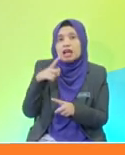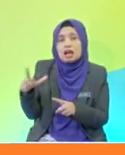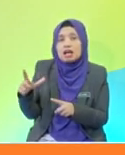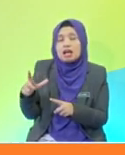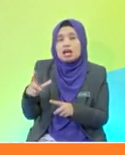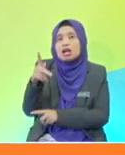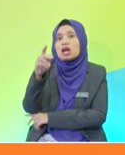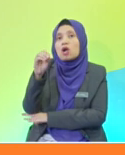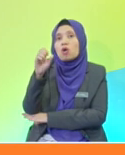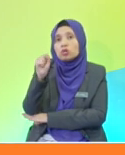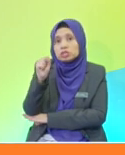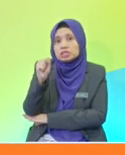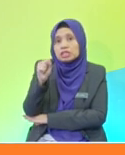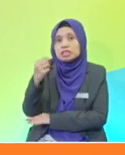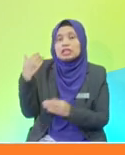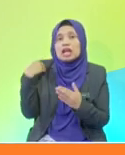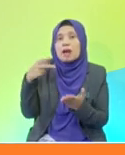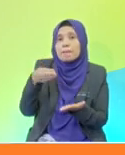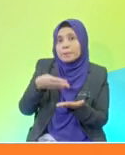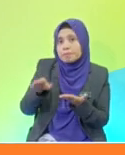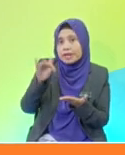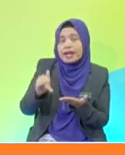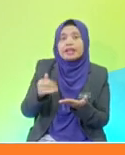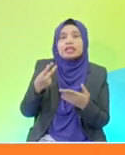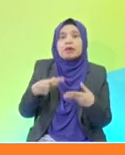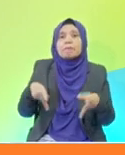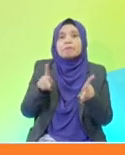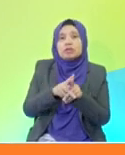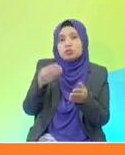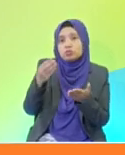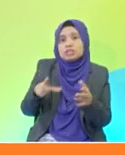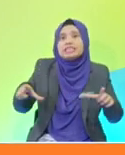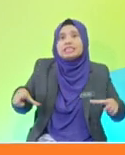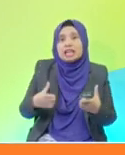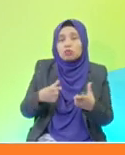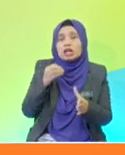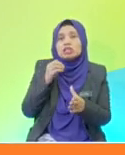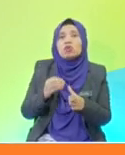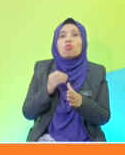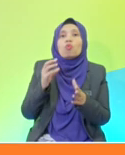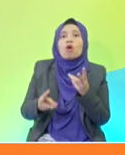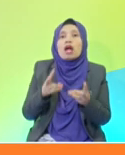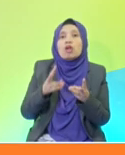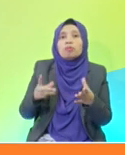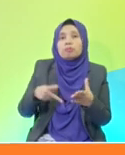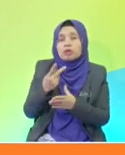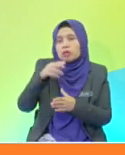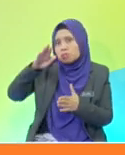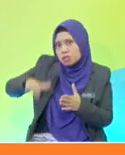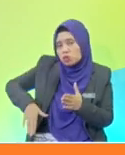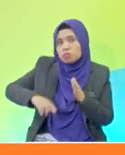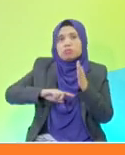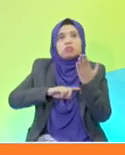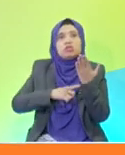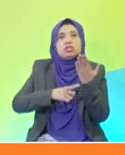cost tetap merupakan pembayaran yang perlu dilakukan walaupun pengeluaran belum bermula di mana